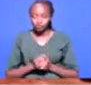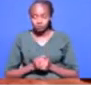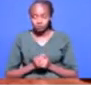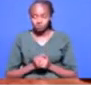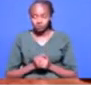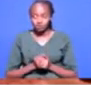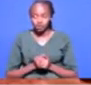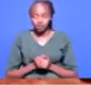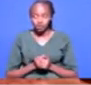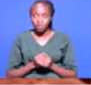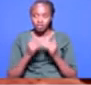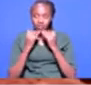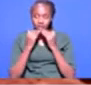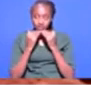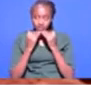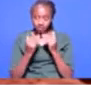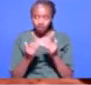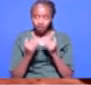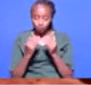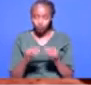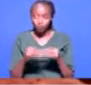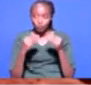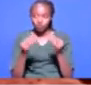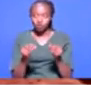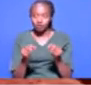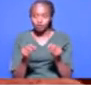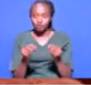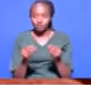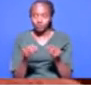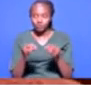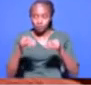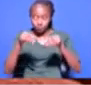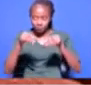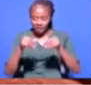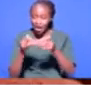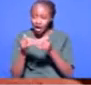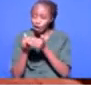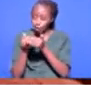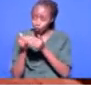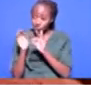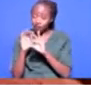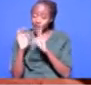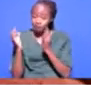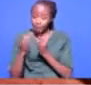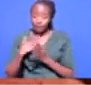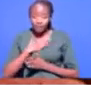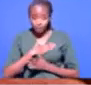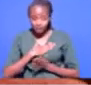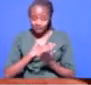Asante, tuwape mchanga. Immediate family, please.